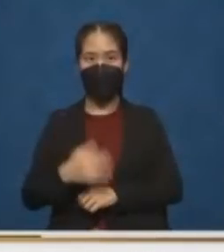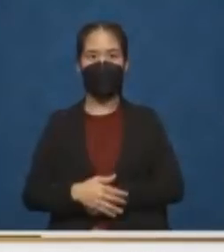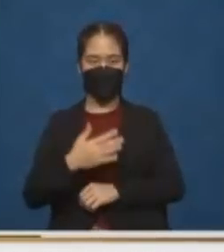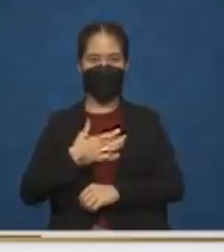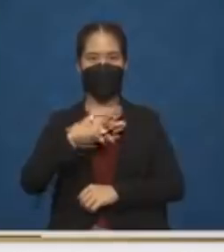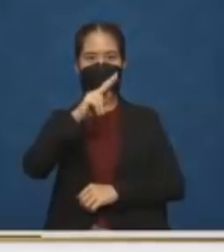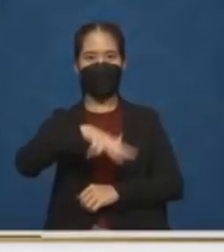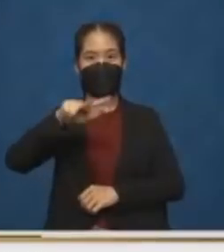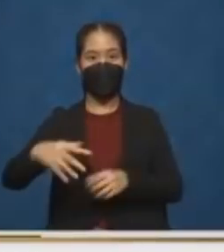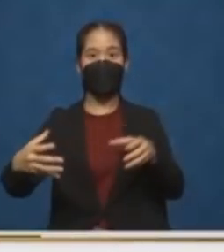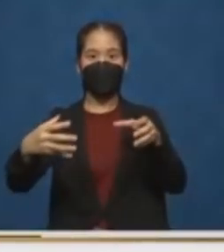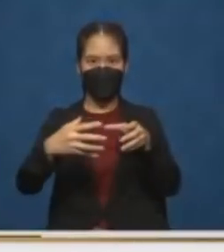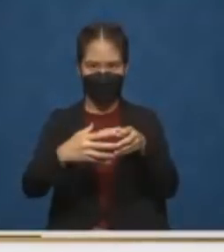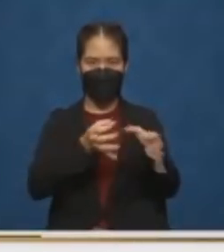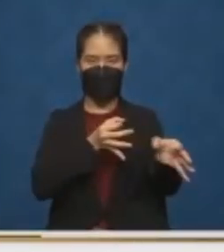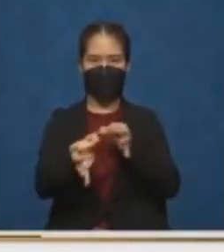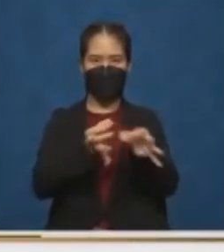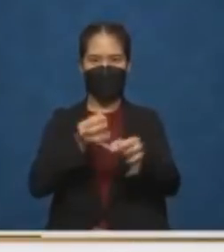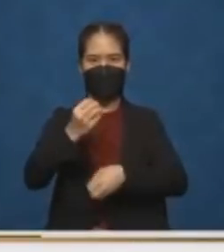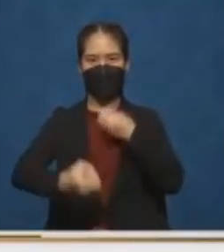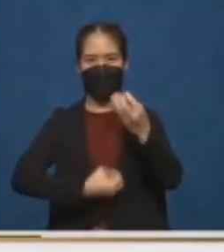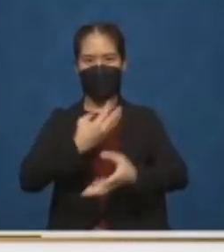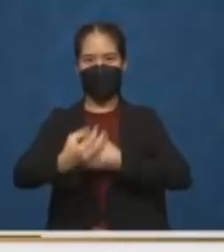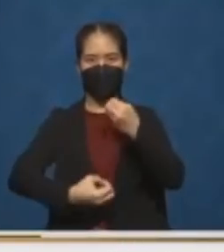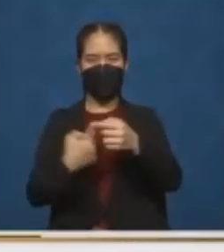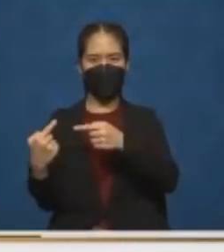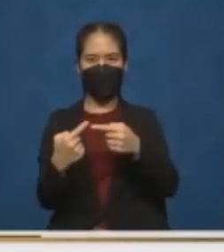ื่อไทยอหายท่านได้มาชี้แงในประเด็ี้ต่อ